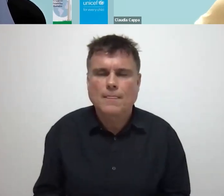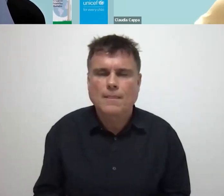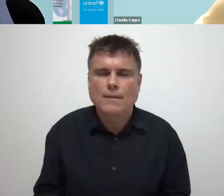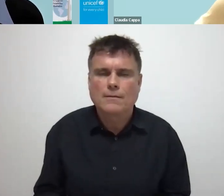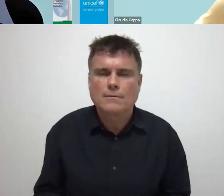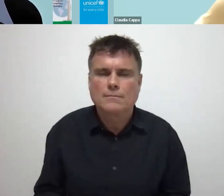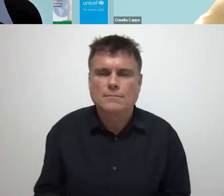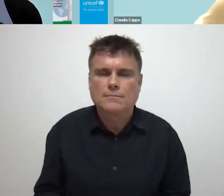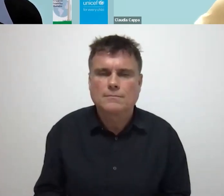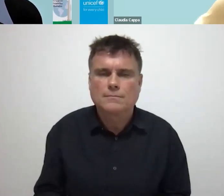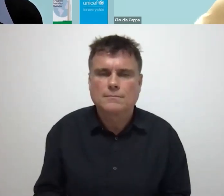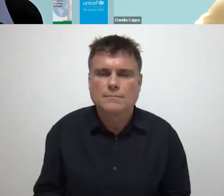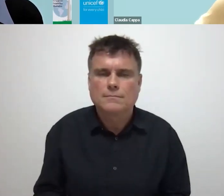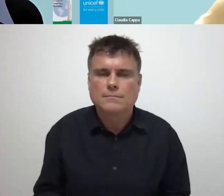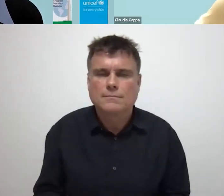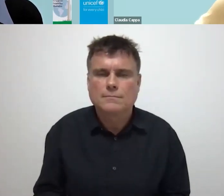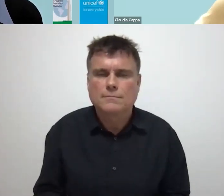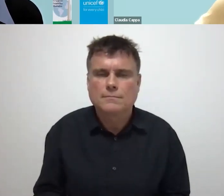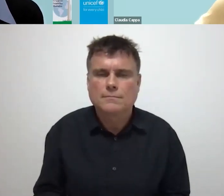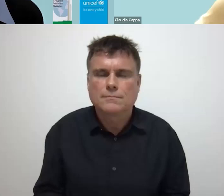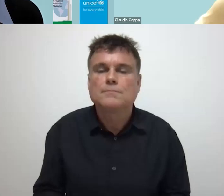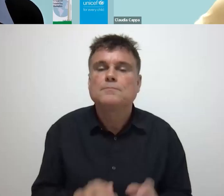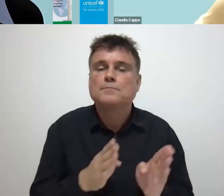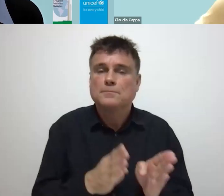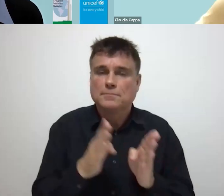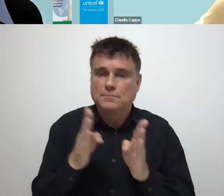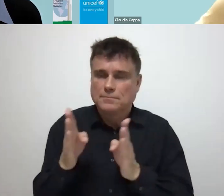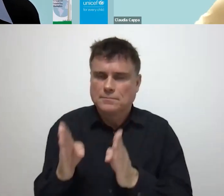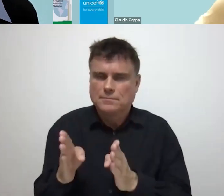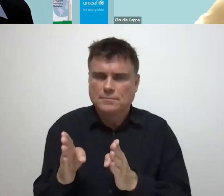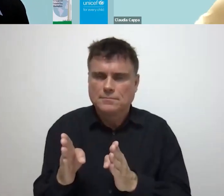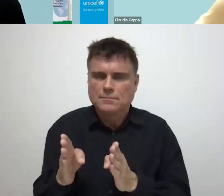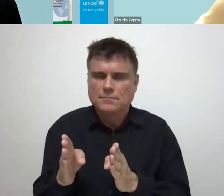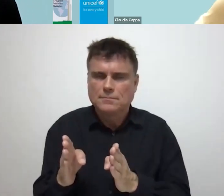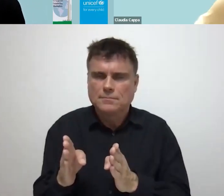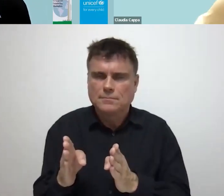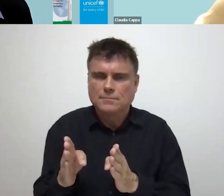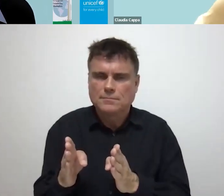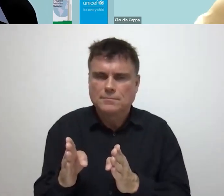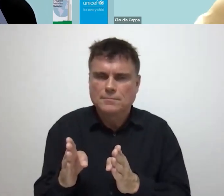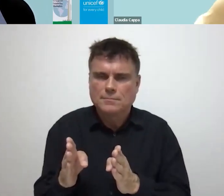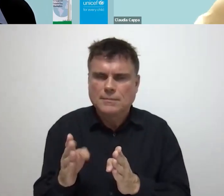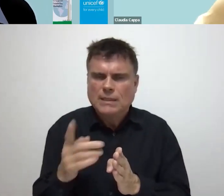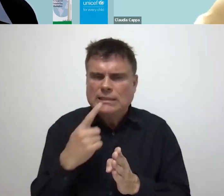ajouter que il y a une autre partie de cette question.